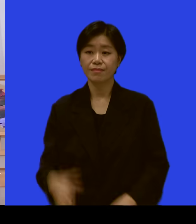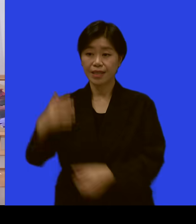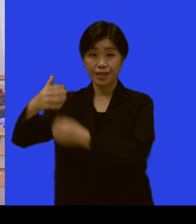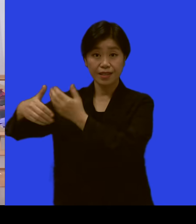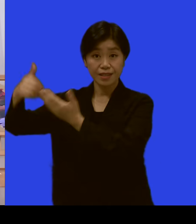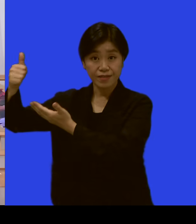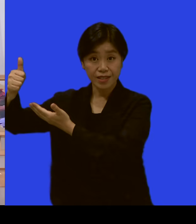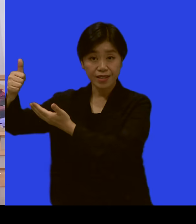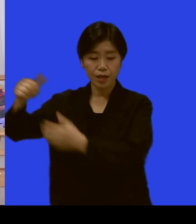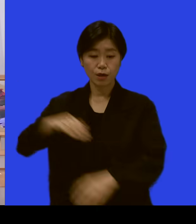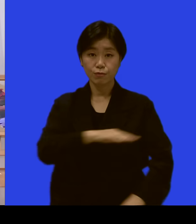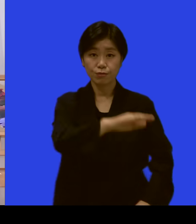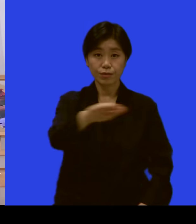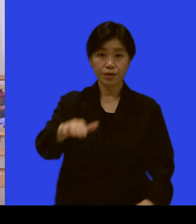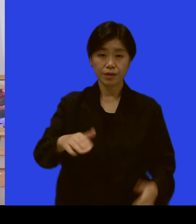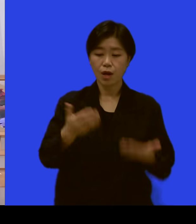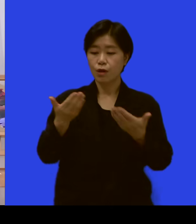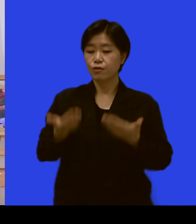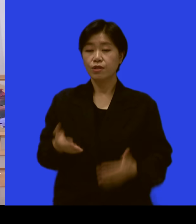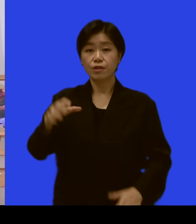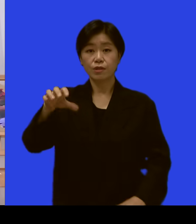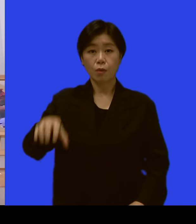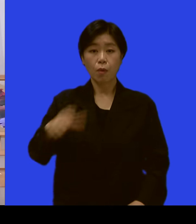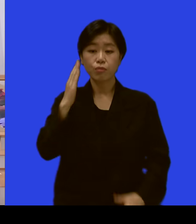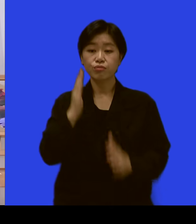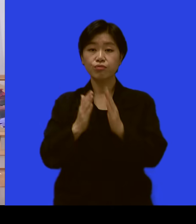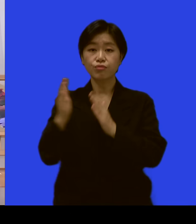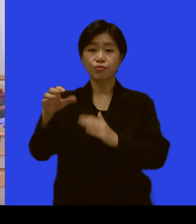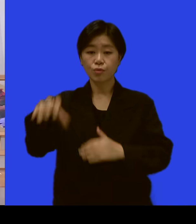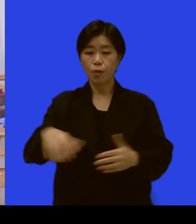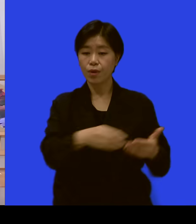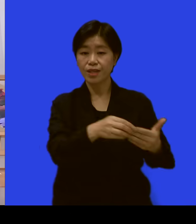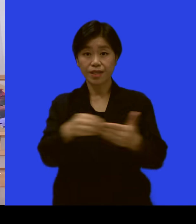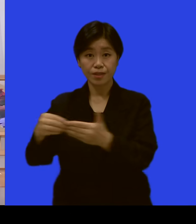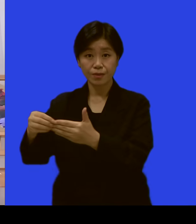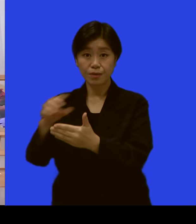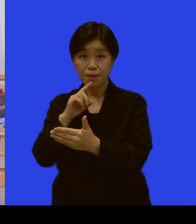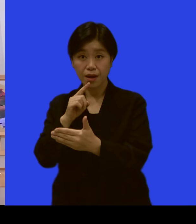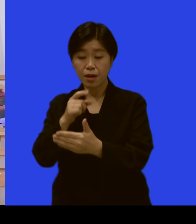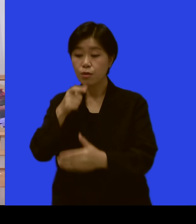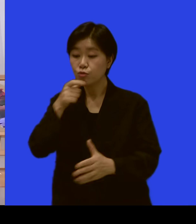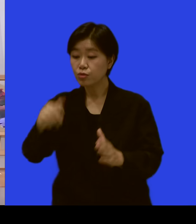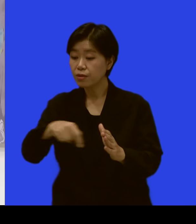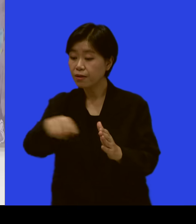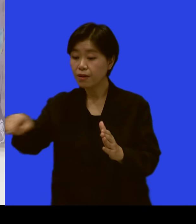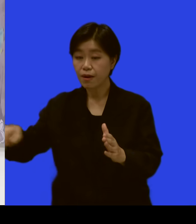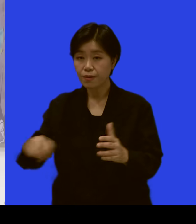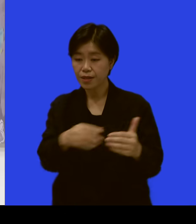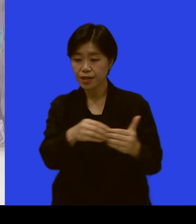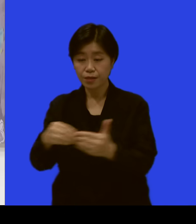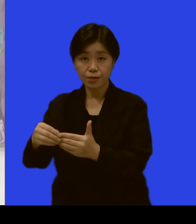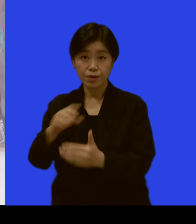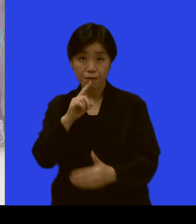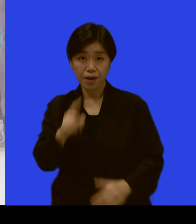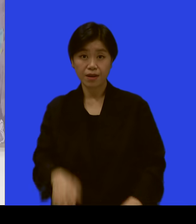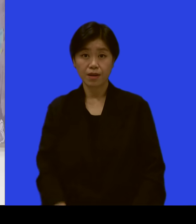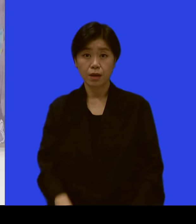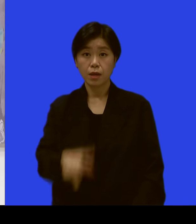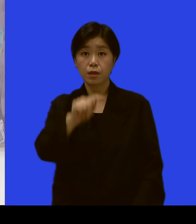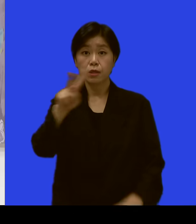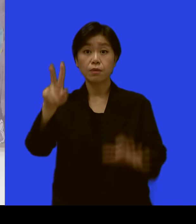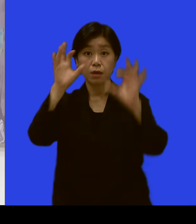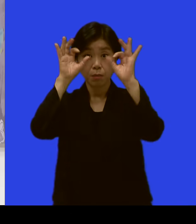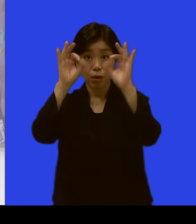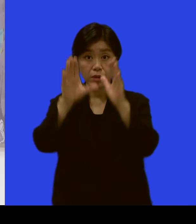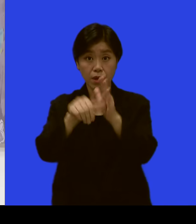하나님이 우리를 푸른 초장, 쉴만한 물가로 인도하신다 하잖아요. 네네. 근데 그 쉴만한 물가가 보니까 다큐멘터리 채널 같은 데